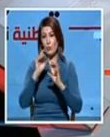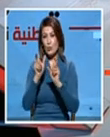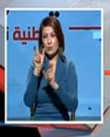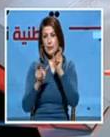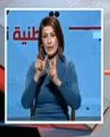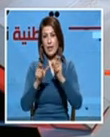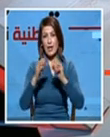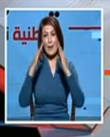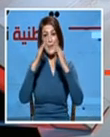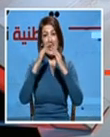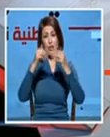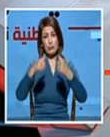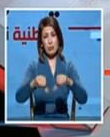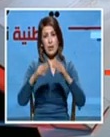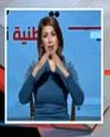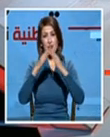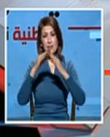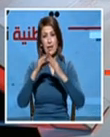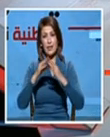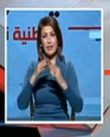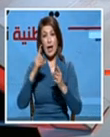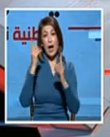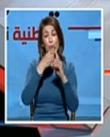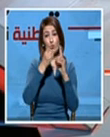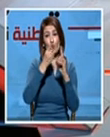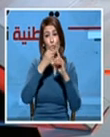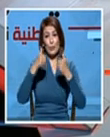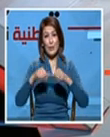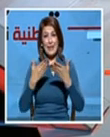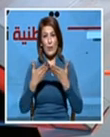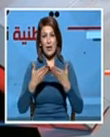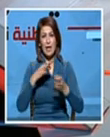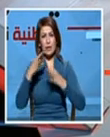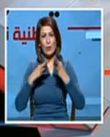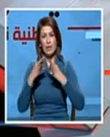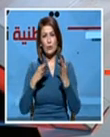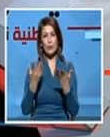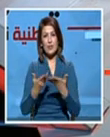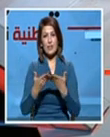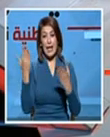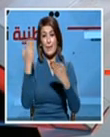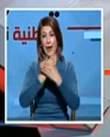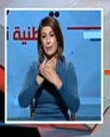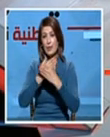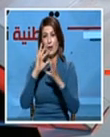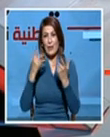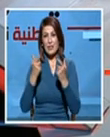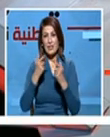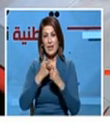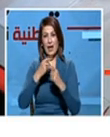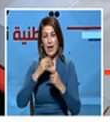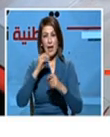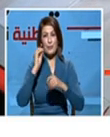الحجر الصحي اللي هو أهم حاجة في الوقت الحاضر. فأنا كي حبيت نتدخل باش نأكد على النقطة